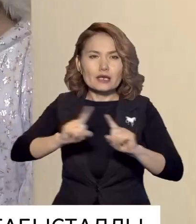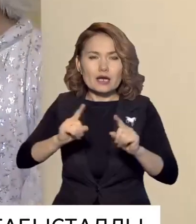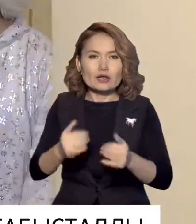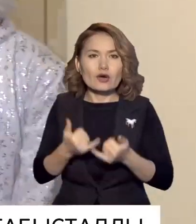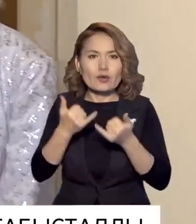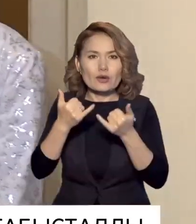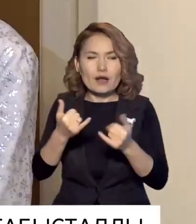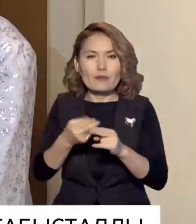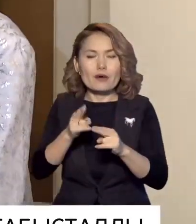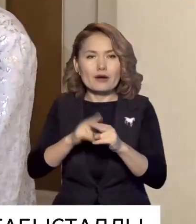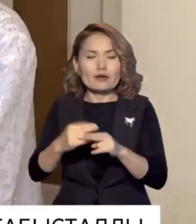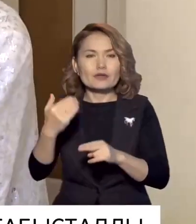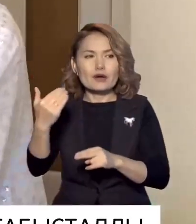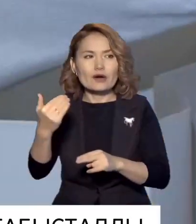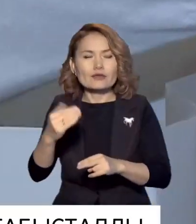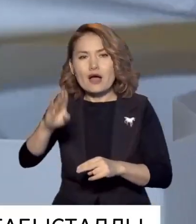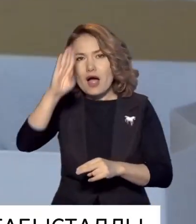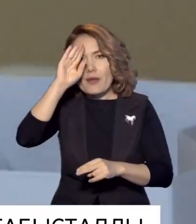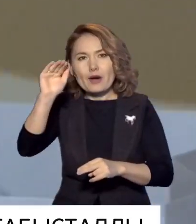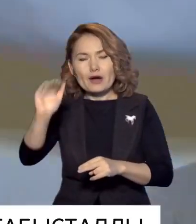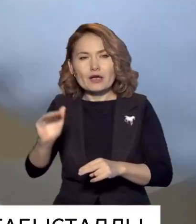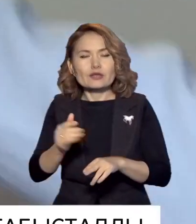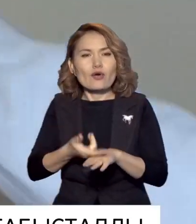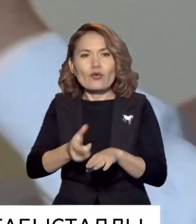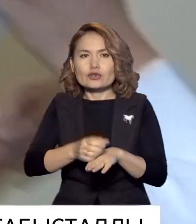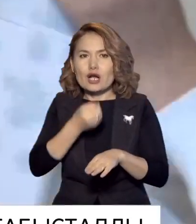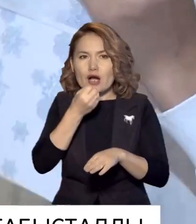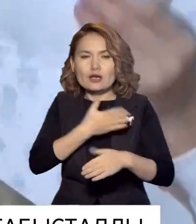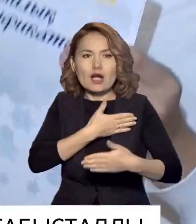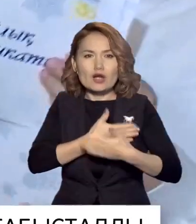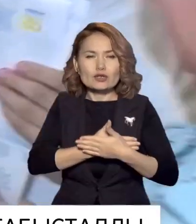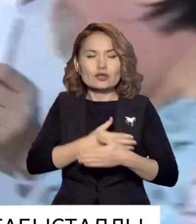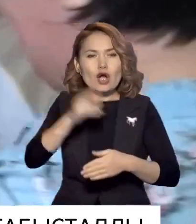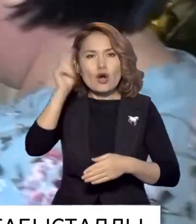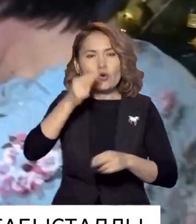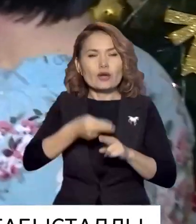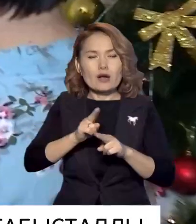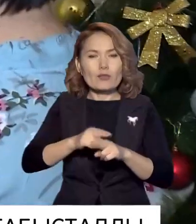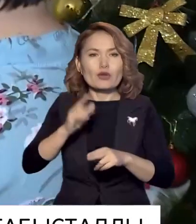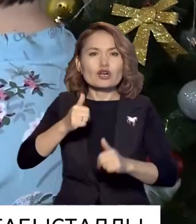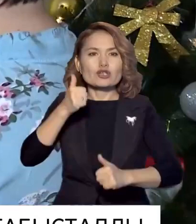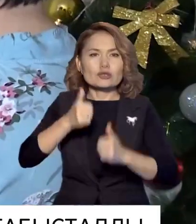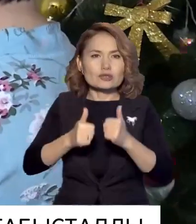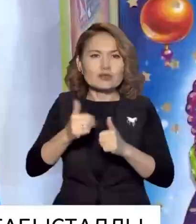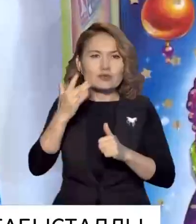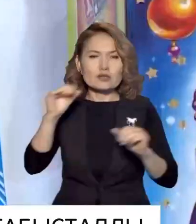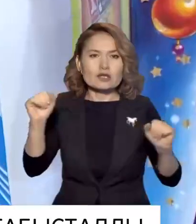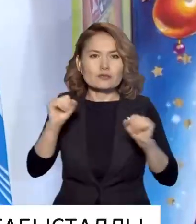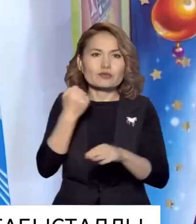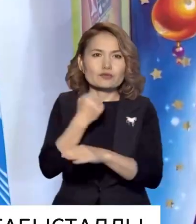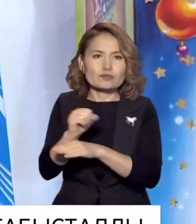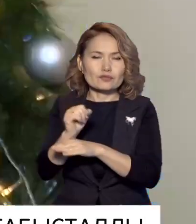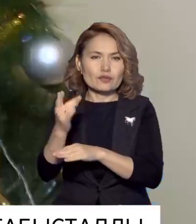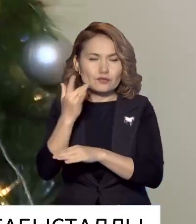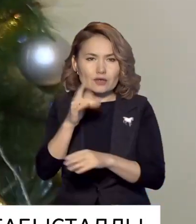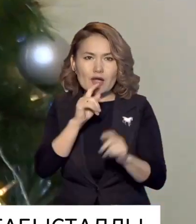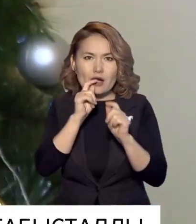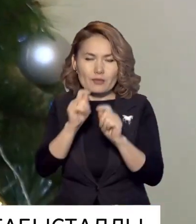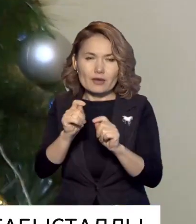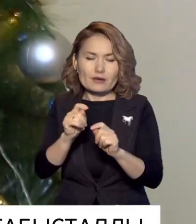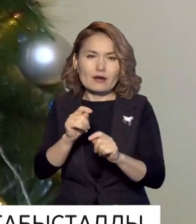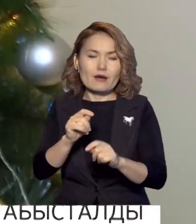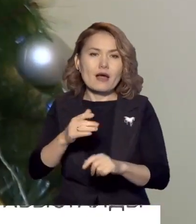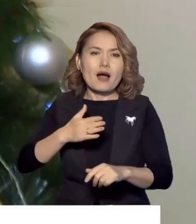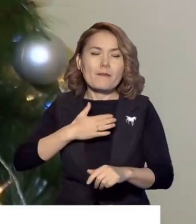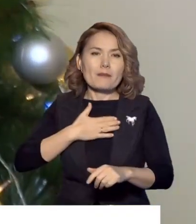ие болғандардың бірі Әсет Амантай. Оқуда алғыр, спортта алда оқушы, енді жетістіктерді еселеймін деп отыр. Президент маған сыйлық